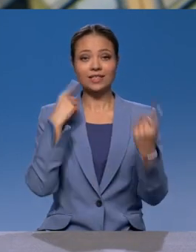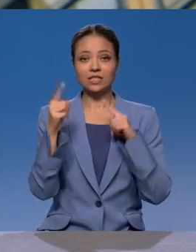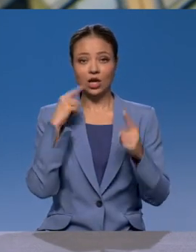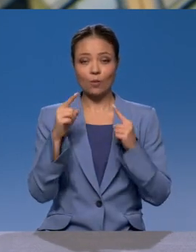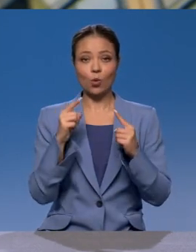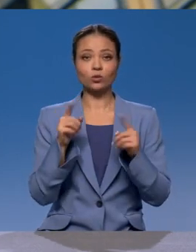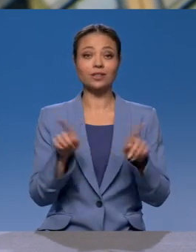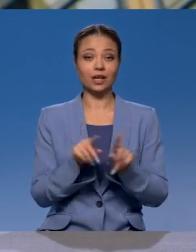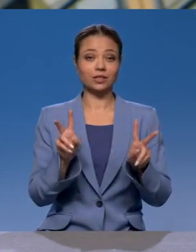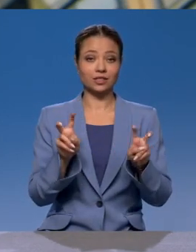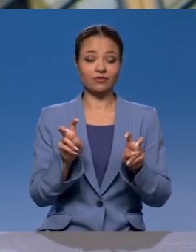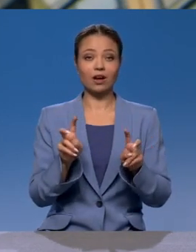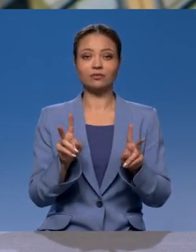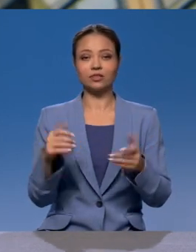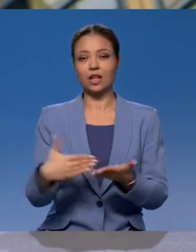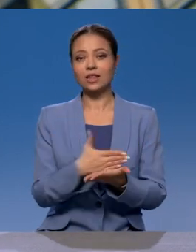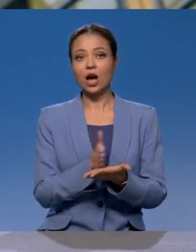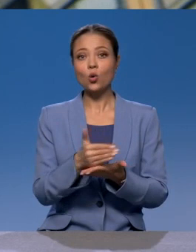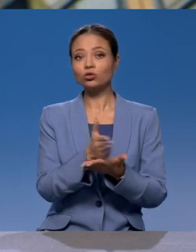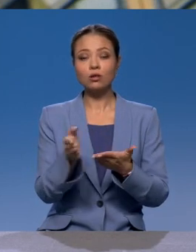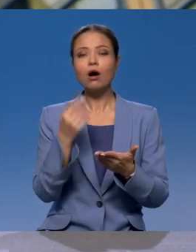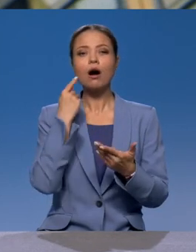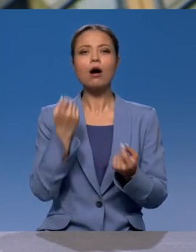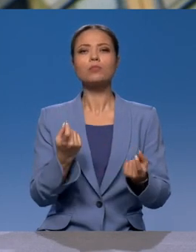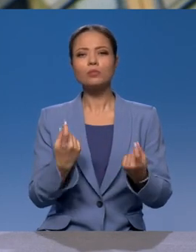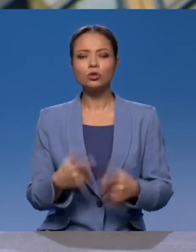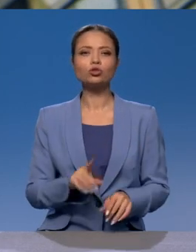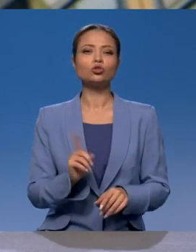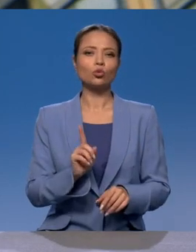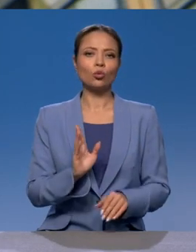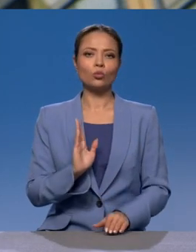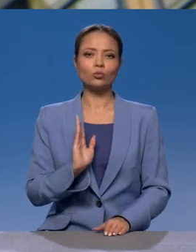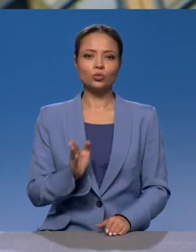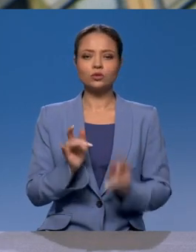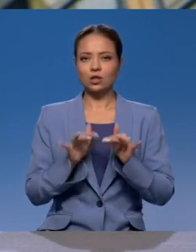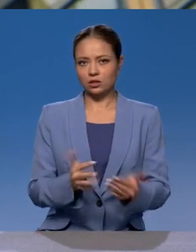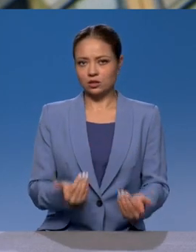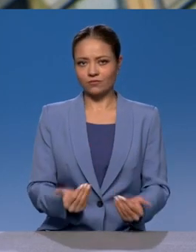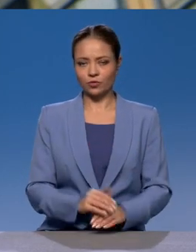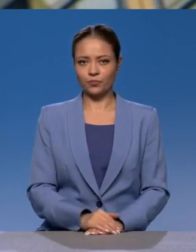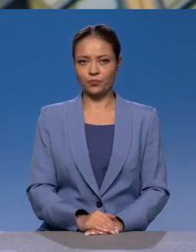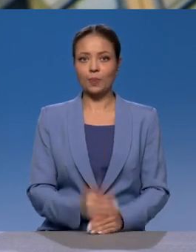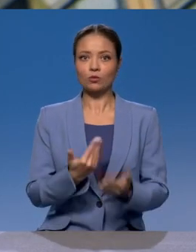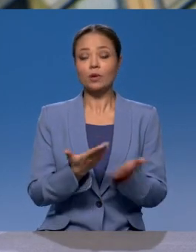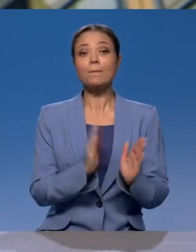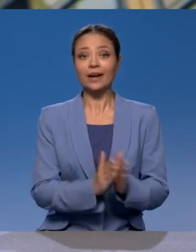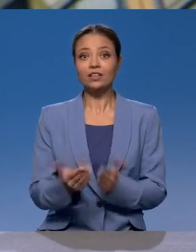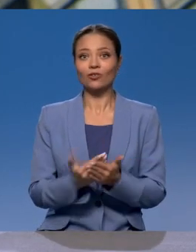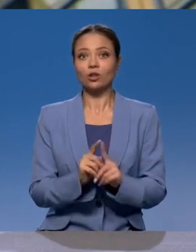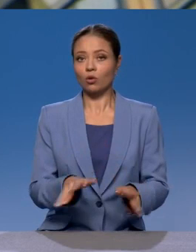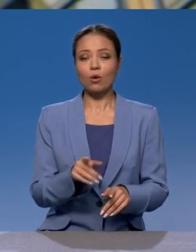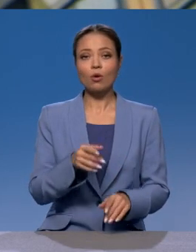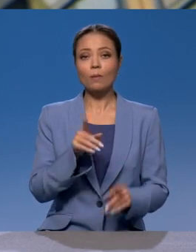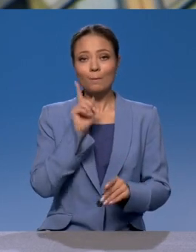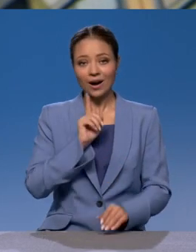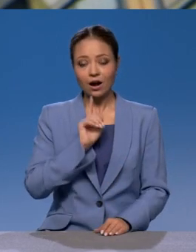так называемых дорожных карт, согласно которым, что будет делаться сегодня, вам порядок вот таков-то. Его пока еще не прописано. Я